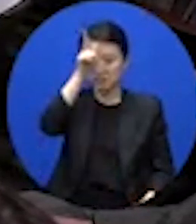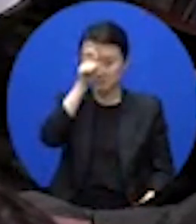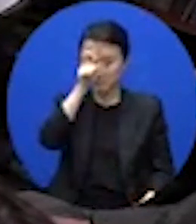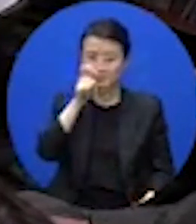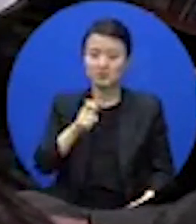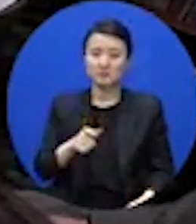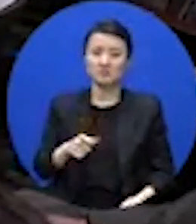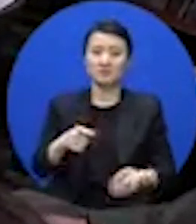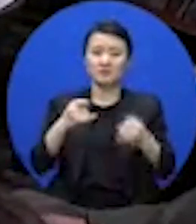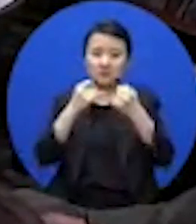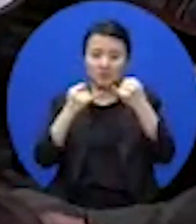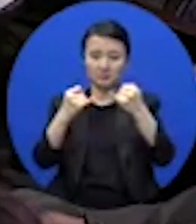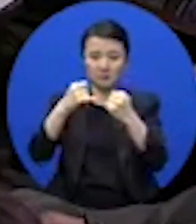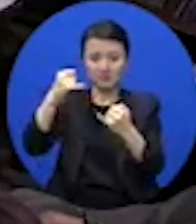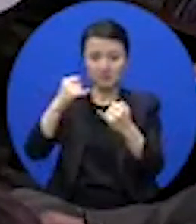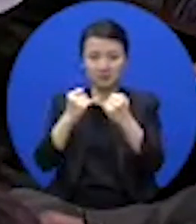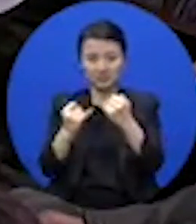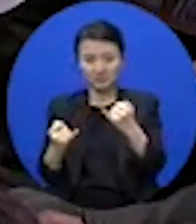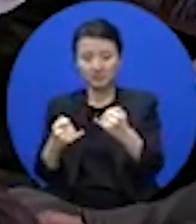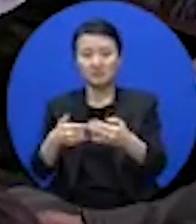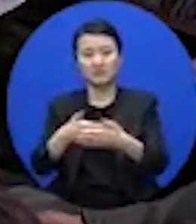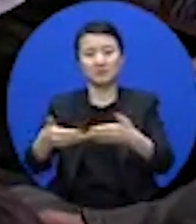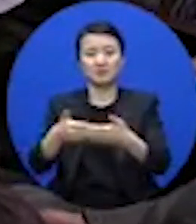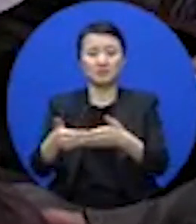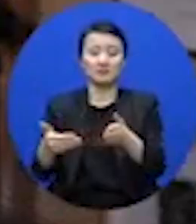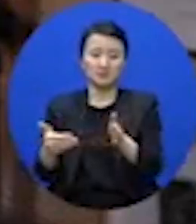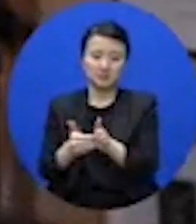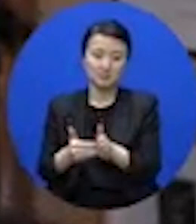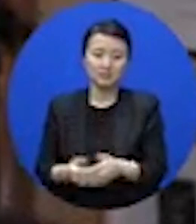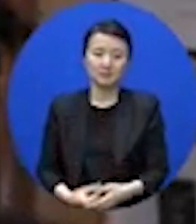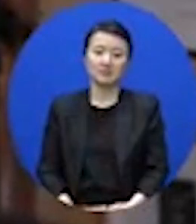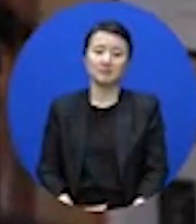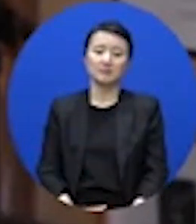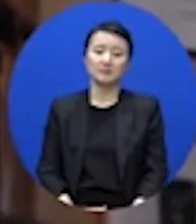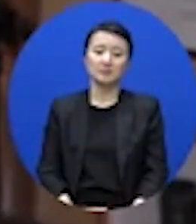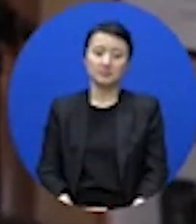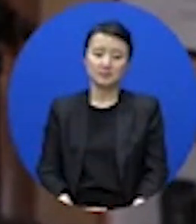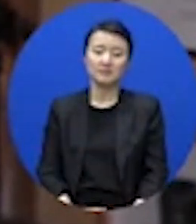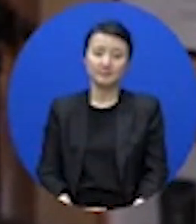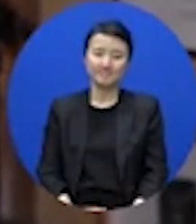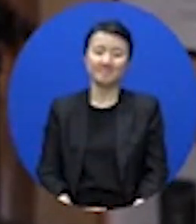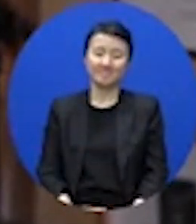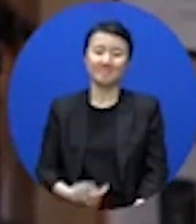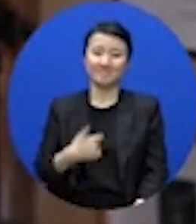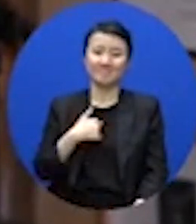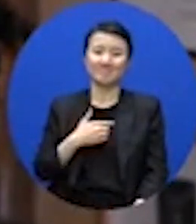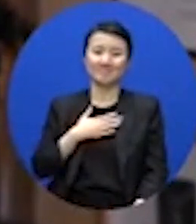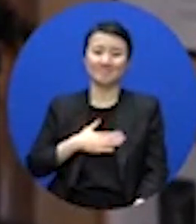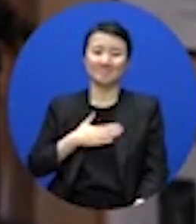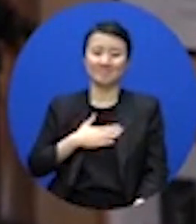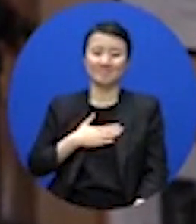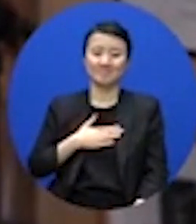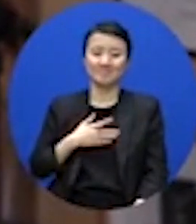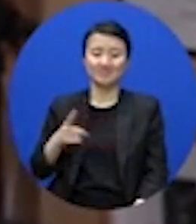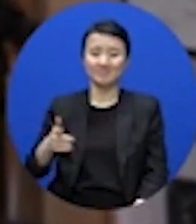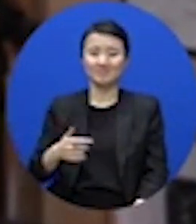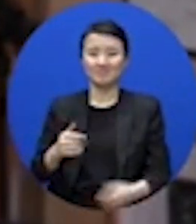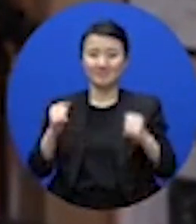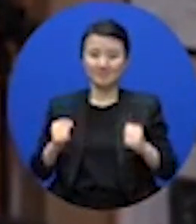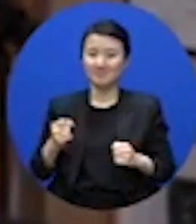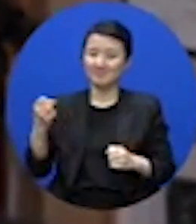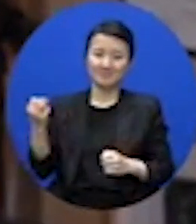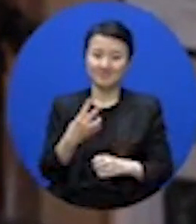꼭 그려야겠대요. 그래서 콜라맨 하고 나온 거예요. 그래서 예? 제가 그래서 저분 남아서 다시